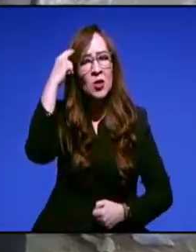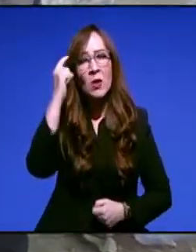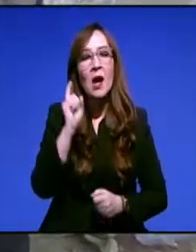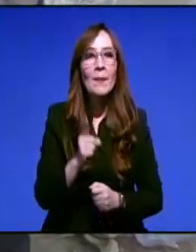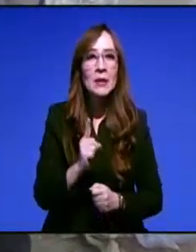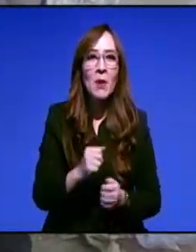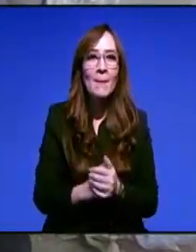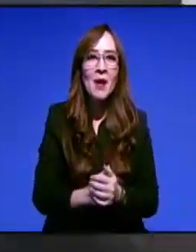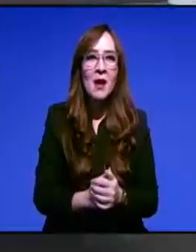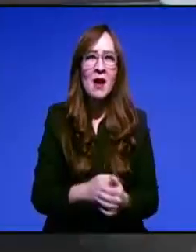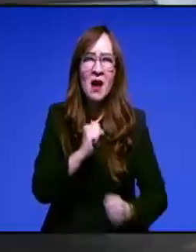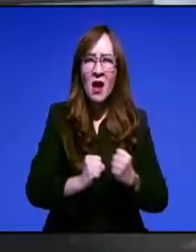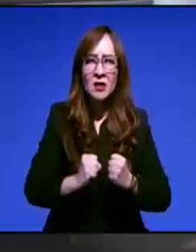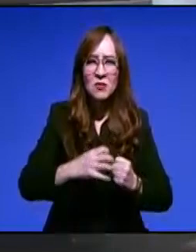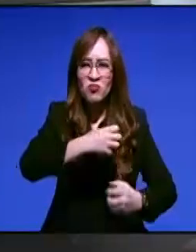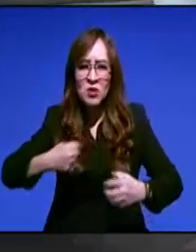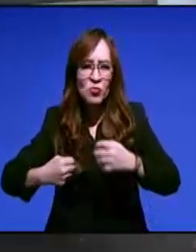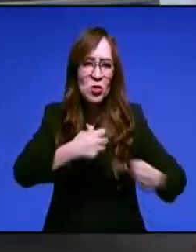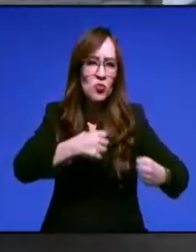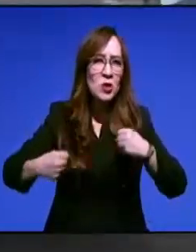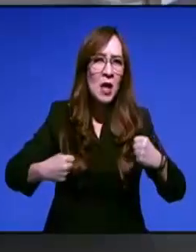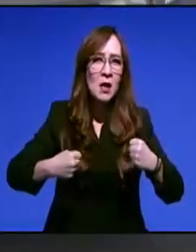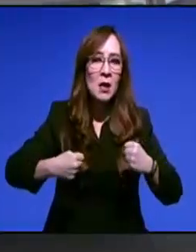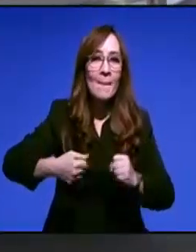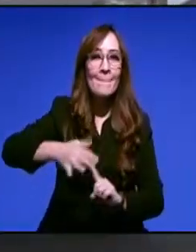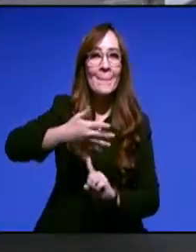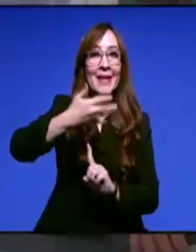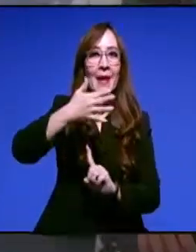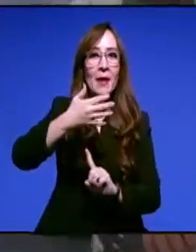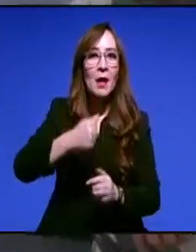merah putih. Salah satu kubu kemudian melakukan balas dendam hingga